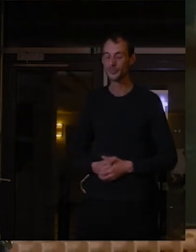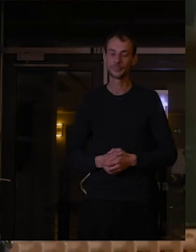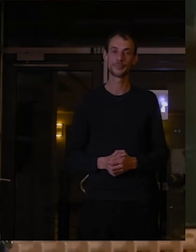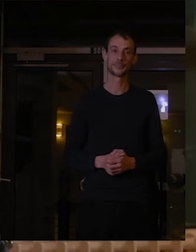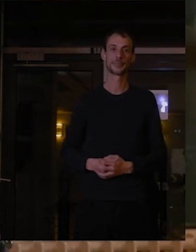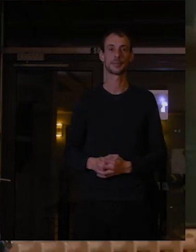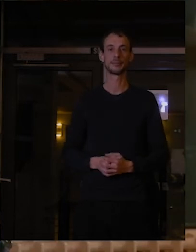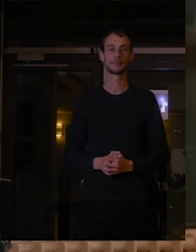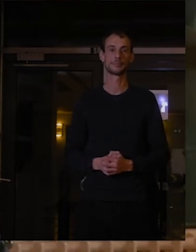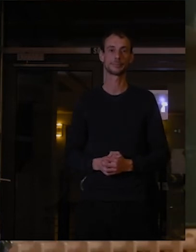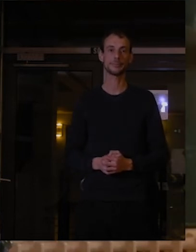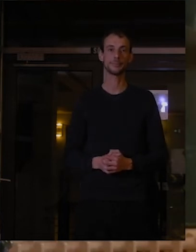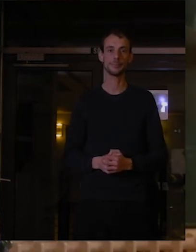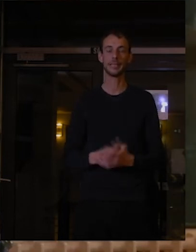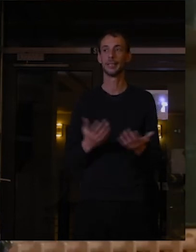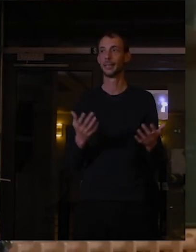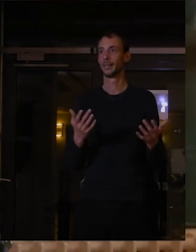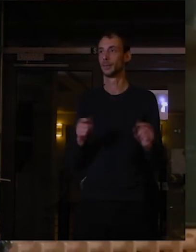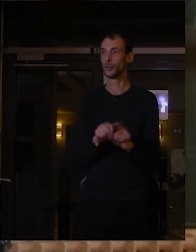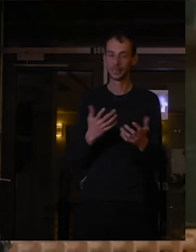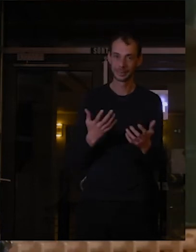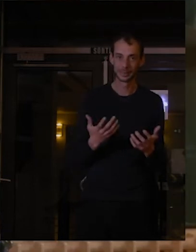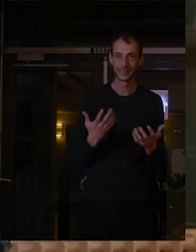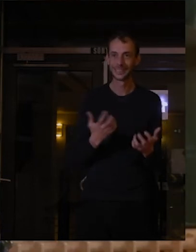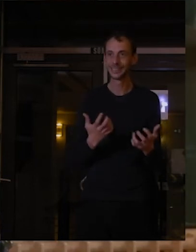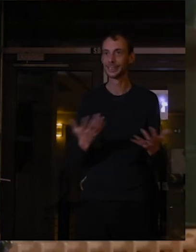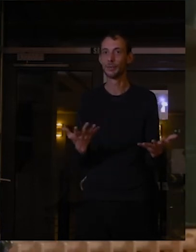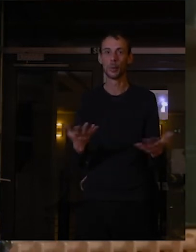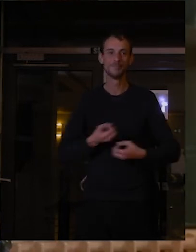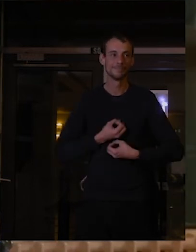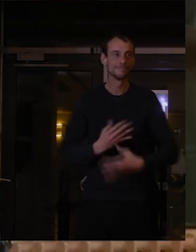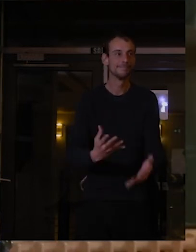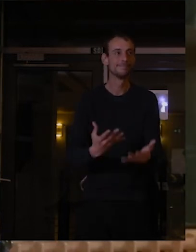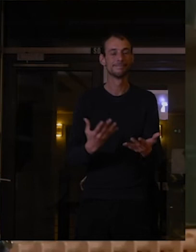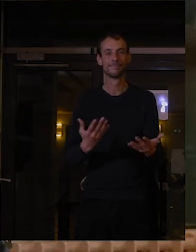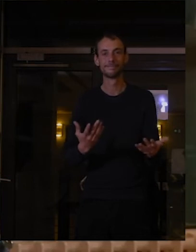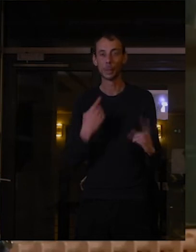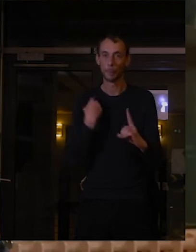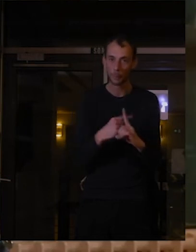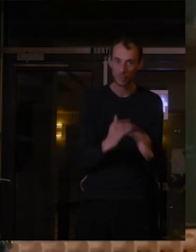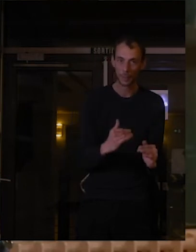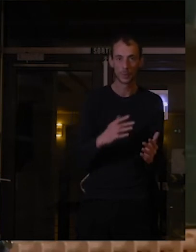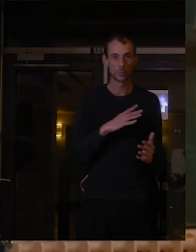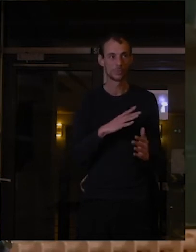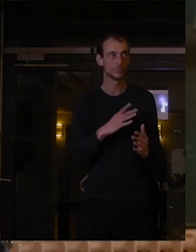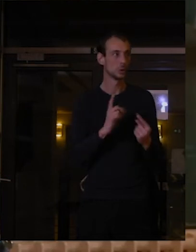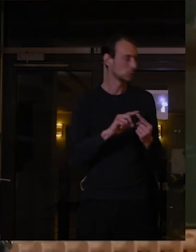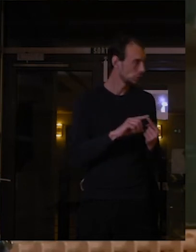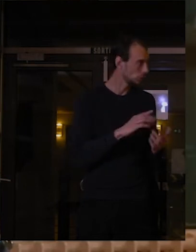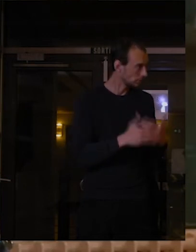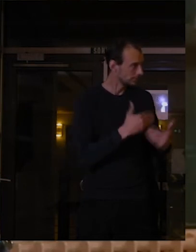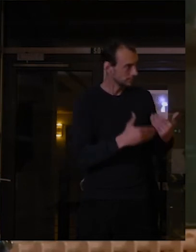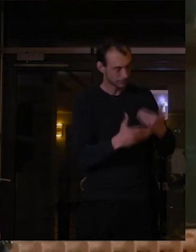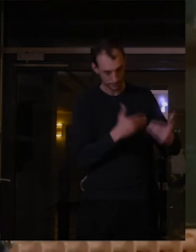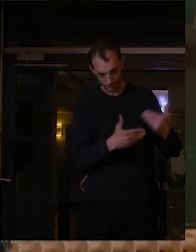aussi, j'ai envie d'être un peu positif aussi ce soir et dire qu'il y a beaucoup de choses qui sont faites et que les choses avancent. C'est vrai que même si je suis quand